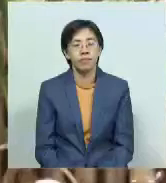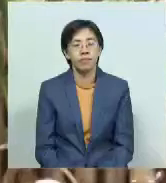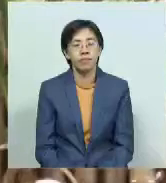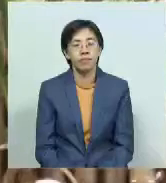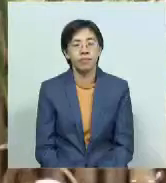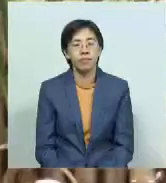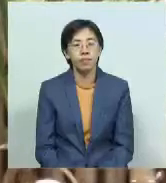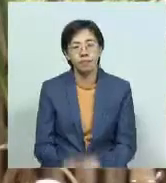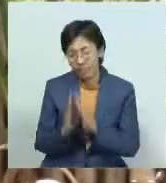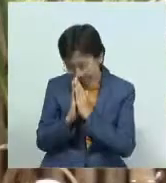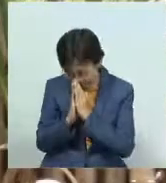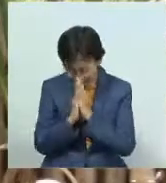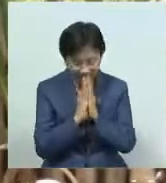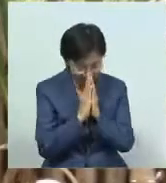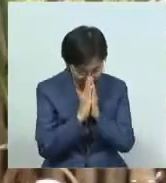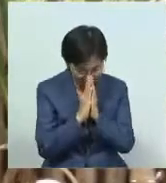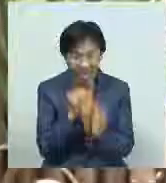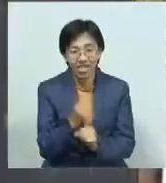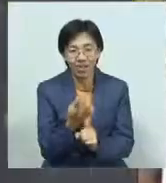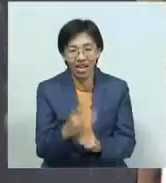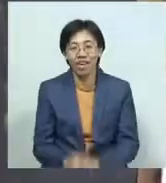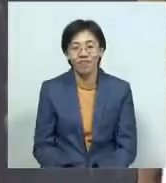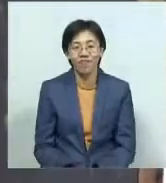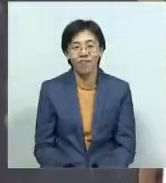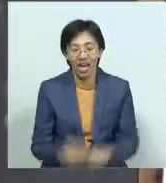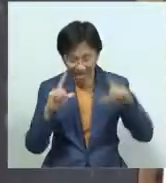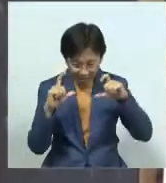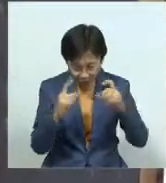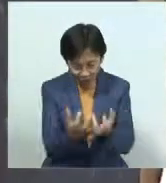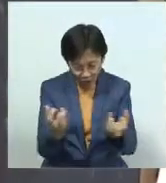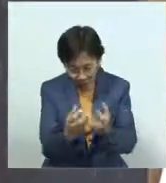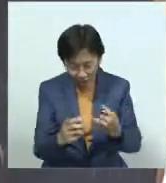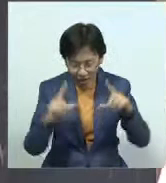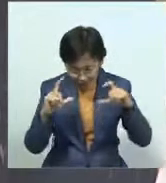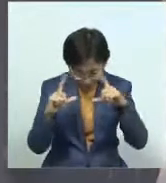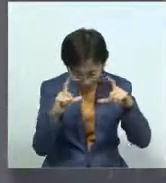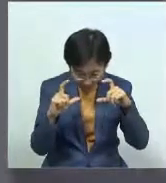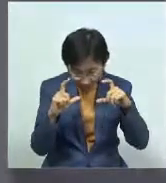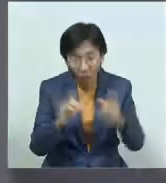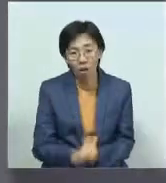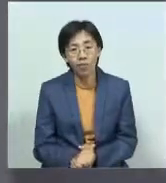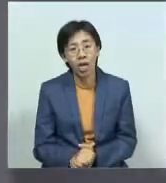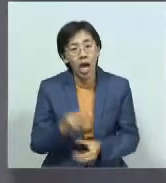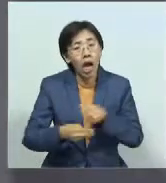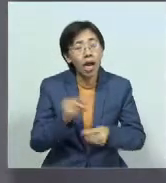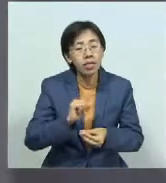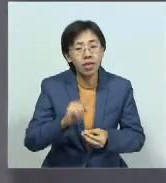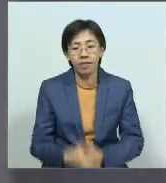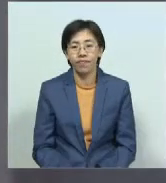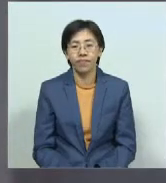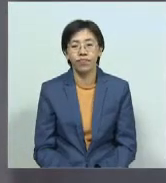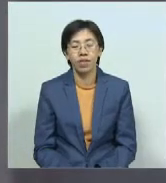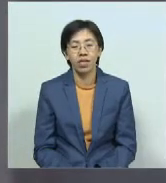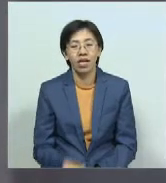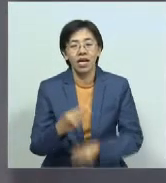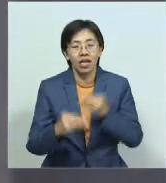สวัสดีค่ะ สวัสดีค่ะ พี่หวินทำอะไรอยู่คะเนี่ย ถ่ายรูปผลผลิตทางการเกษตรในสวนของเราอะค ่ ะ อ๋อเราไปขายที่ไหนคะ ก็ถ่ายรูปเ